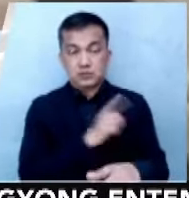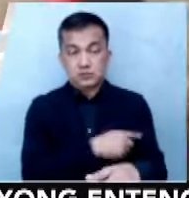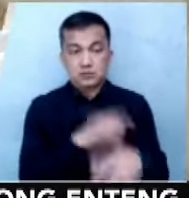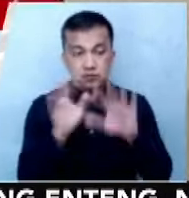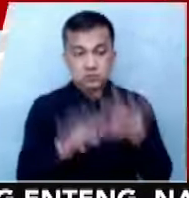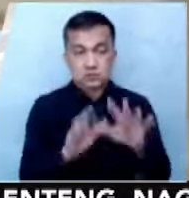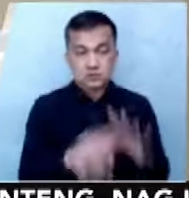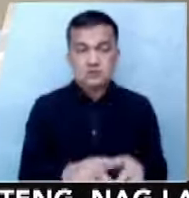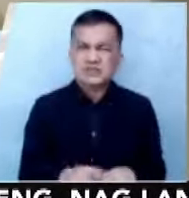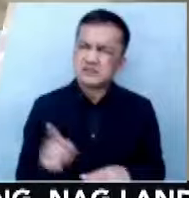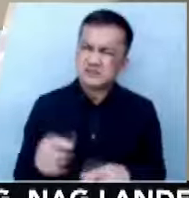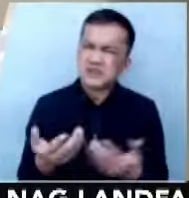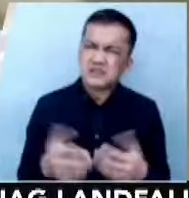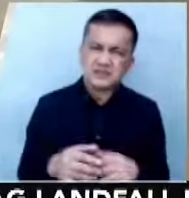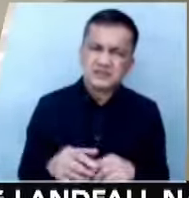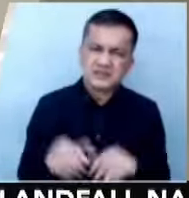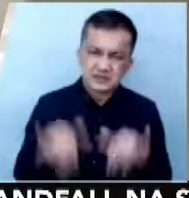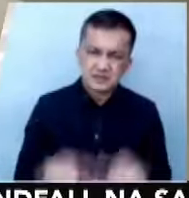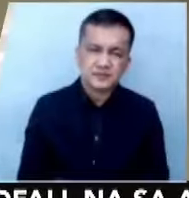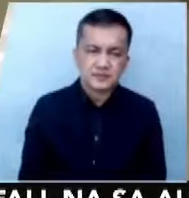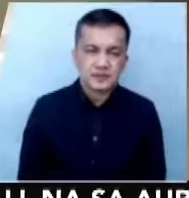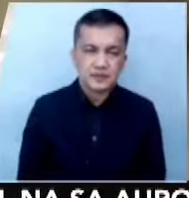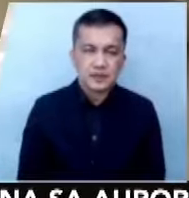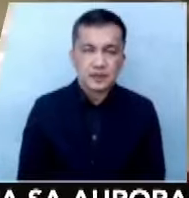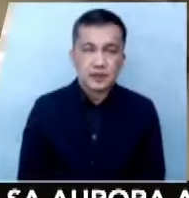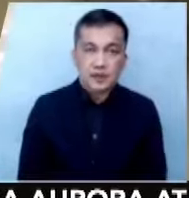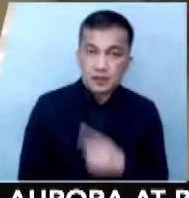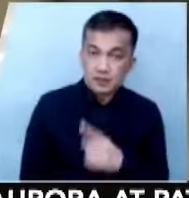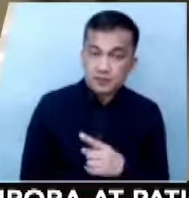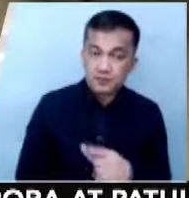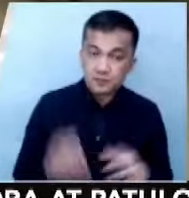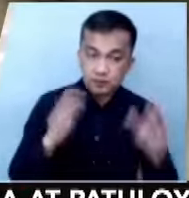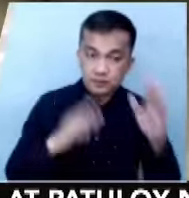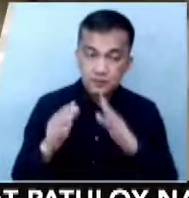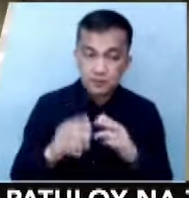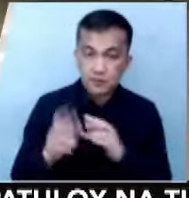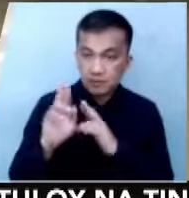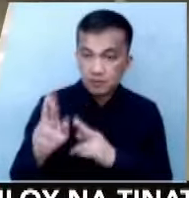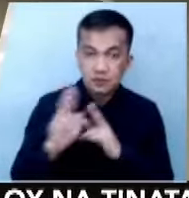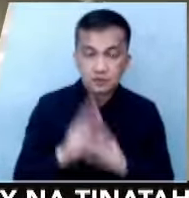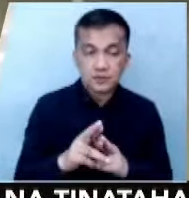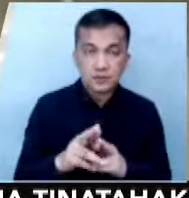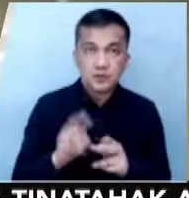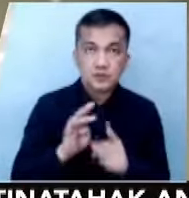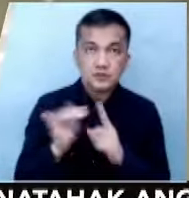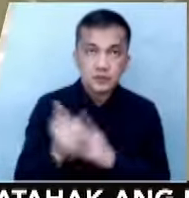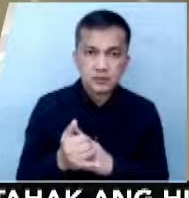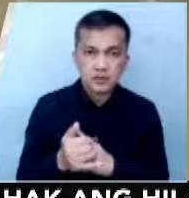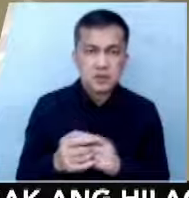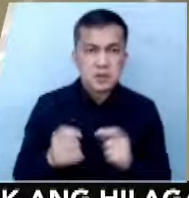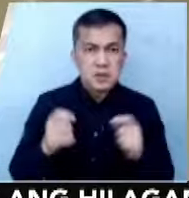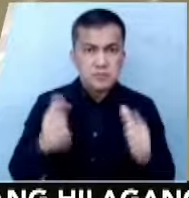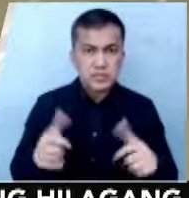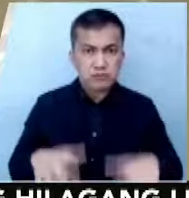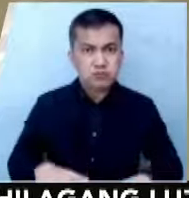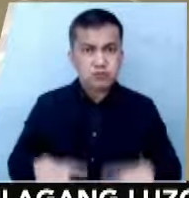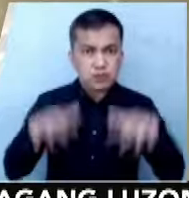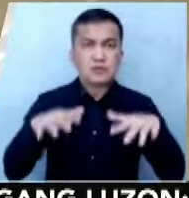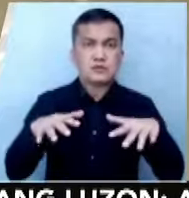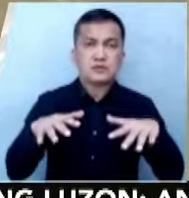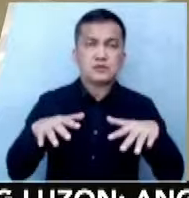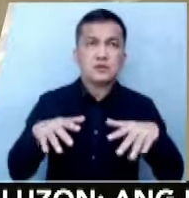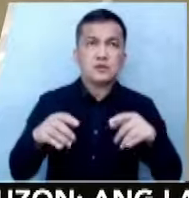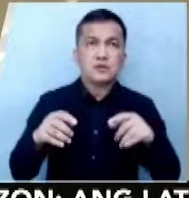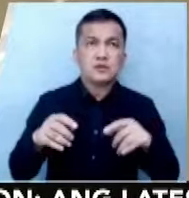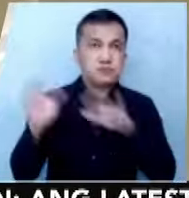sir. Pero ang pinoproblema ng mga responder mula sa barangay ay kapag biglaan na naman tumaas yung baha, biglaan na naman bumuhos yung